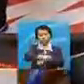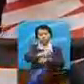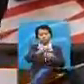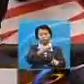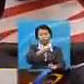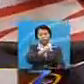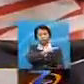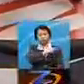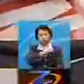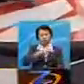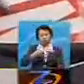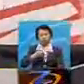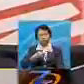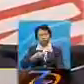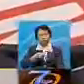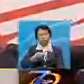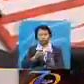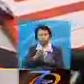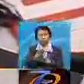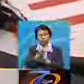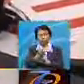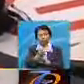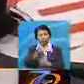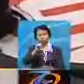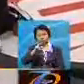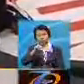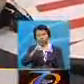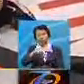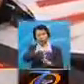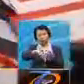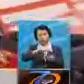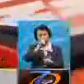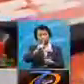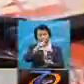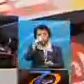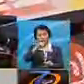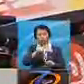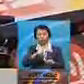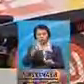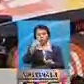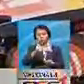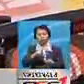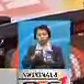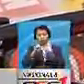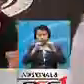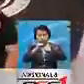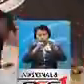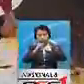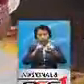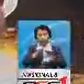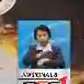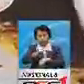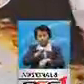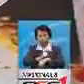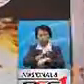F melalui submission dalam pusingan pertama bagi kategori foreign pride peninju Singapura